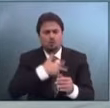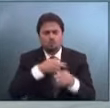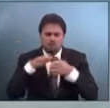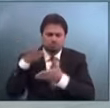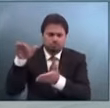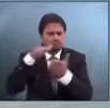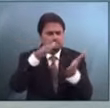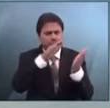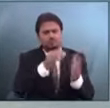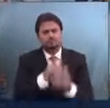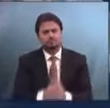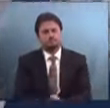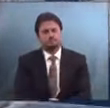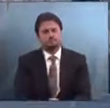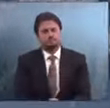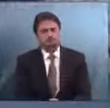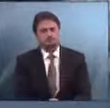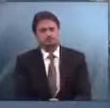العراقيه الاخباريه